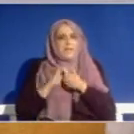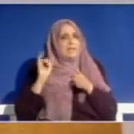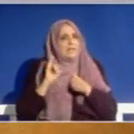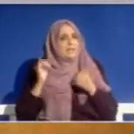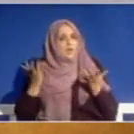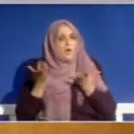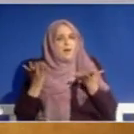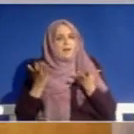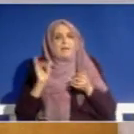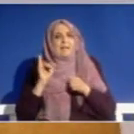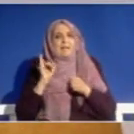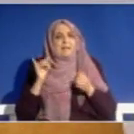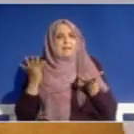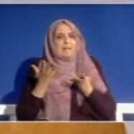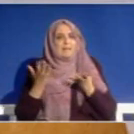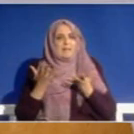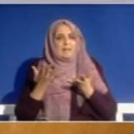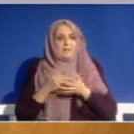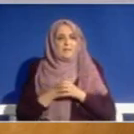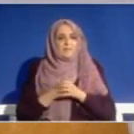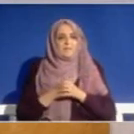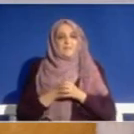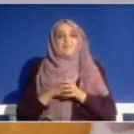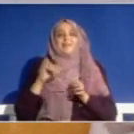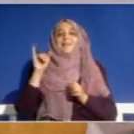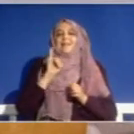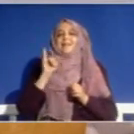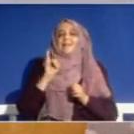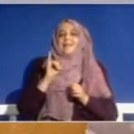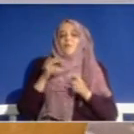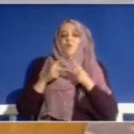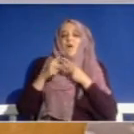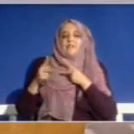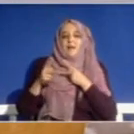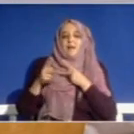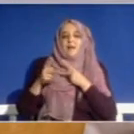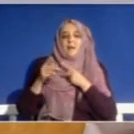الله خاب وخسر، من هذا؟ قال الذي لا يأمن جاره